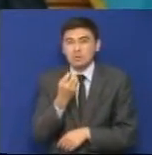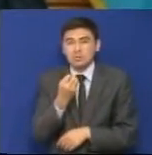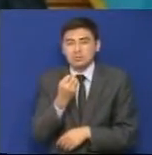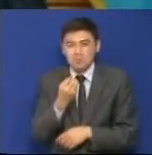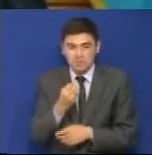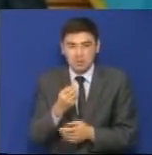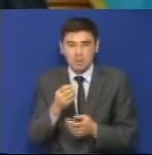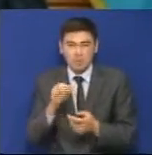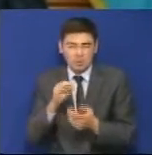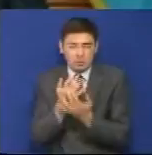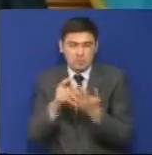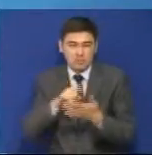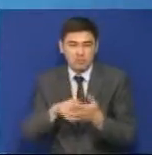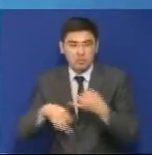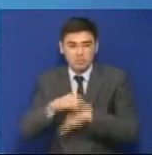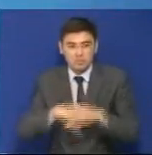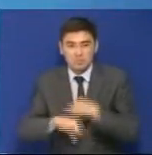жұмысқа орналасуын талқылады.